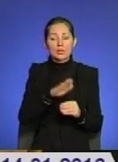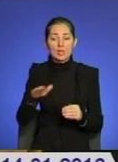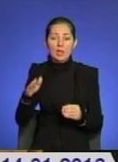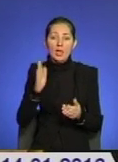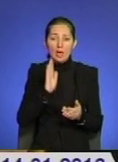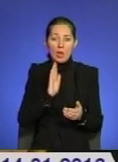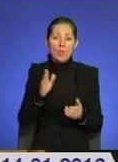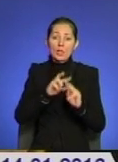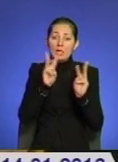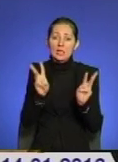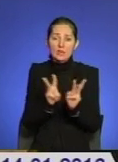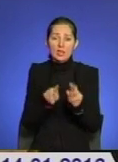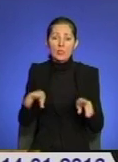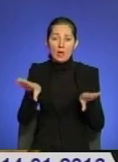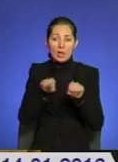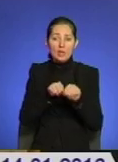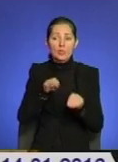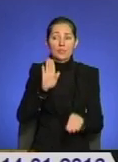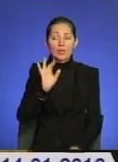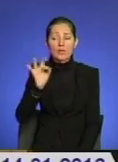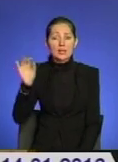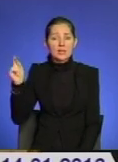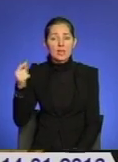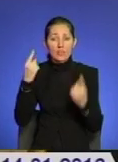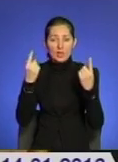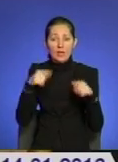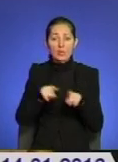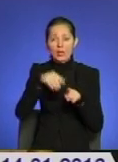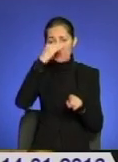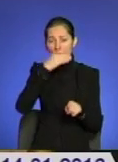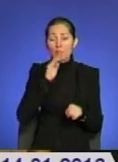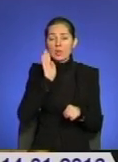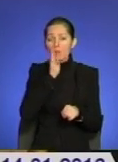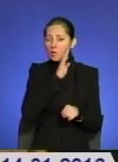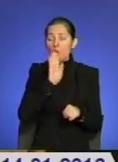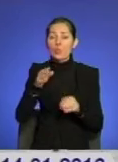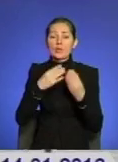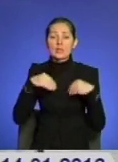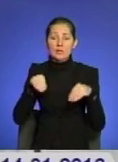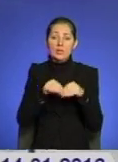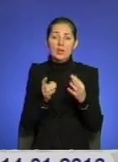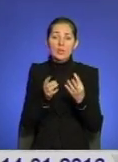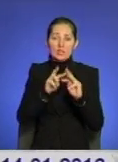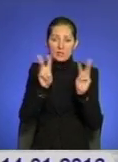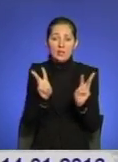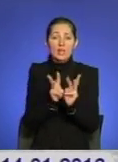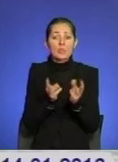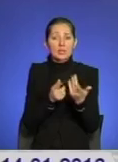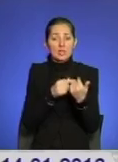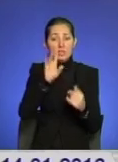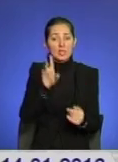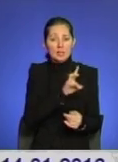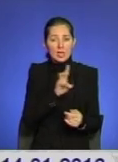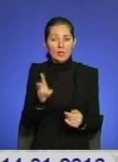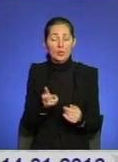святим Василієм Великим, а також його мати також були святими, зачислені цілою церквою до лика святих. Василія Великого вважали